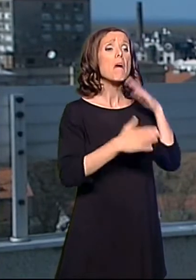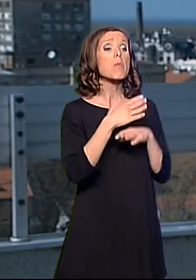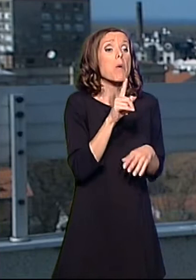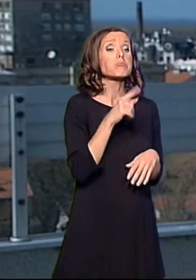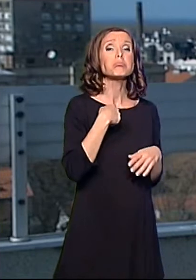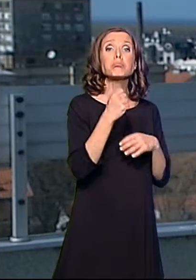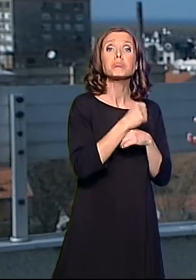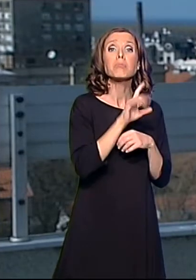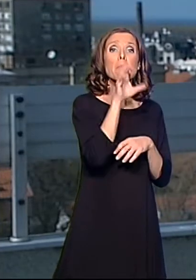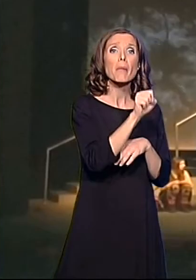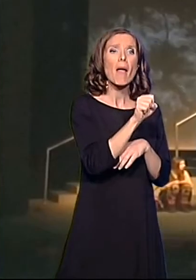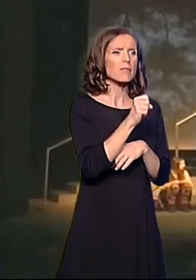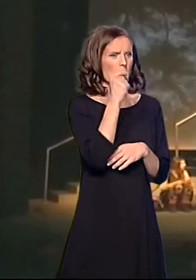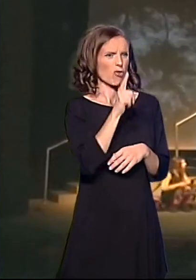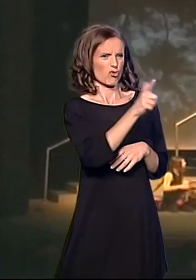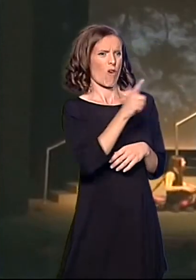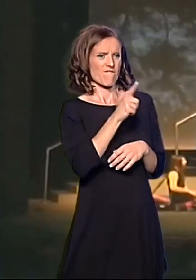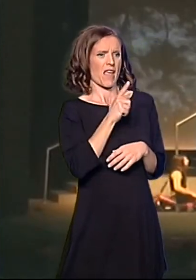pričaš ono od srca srcu.